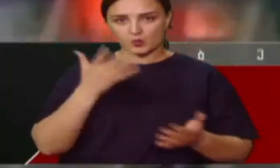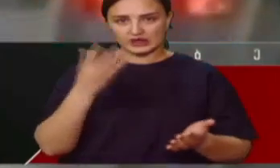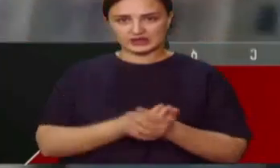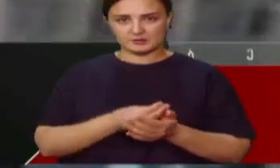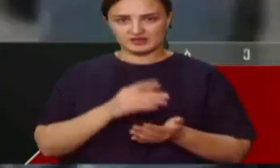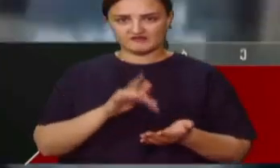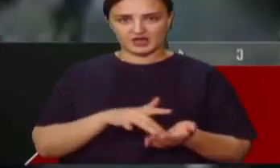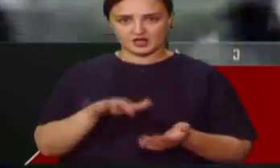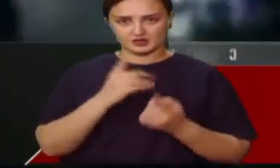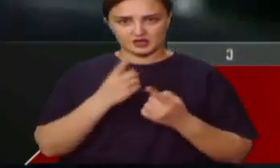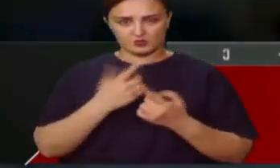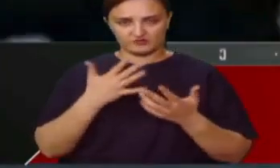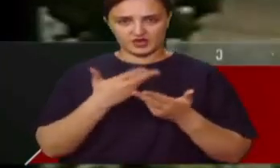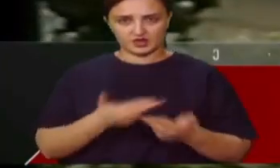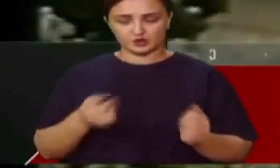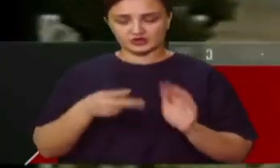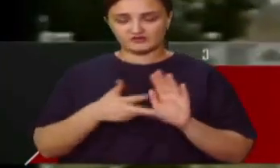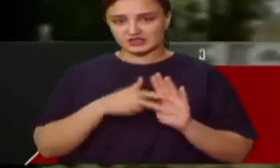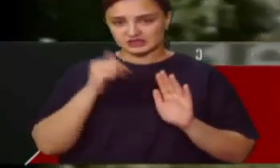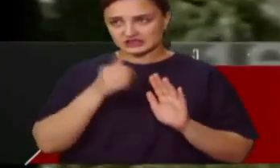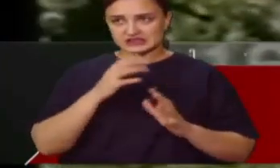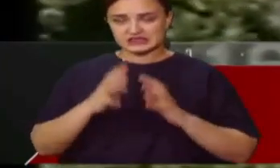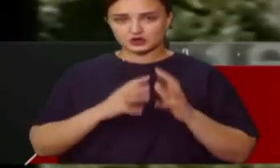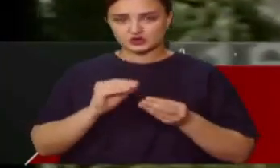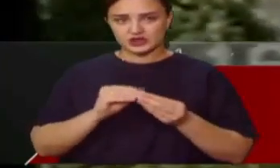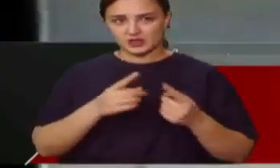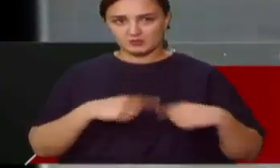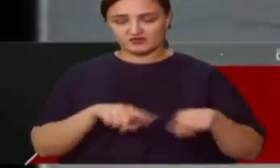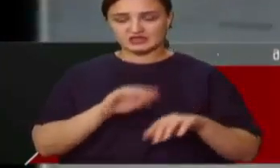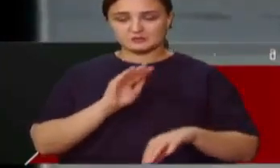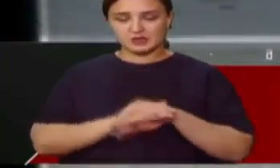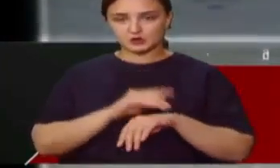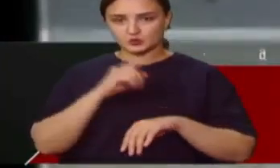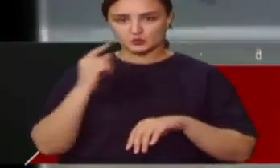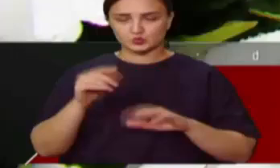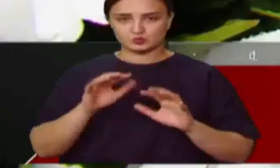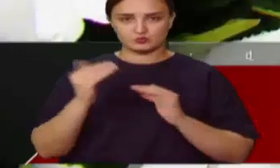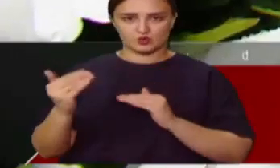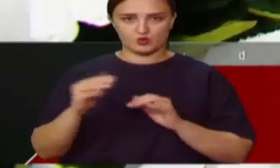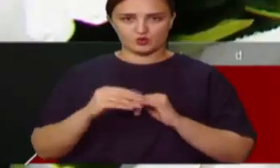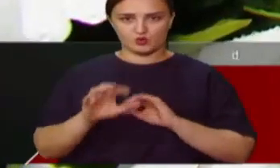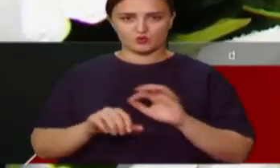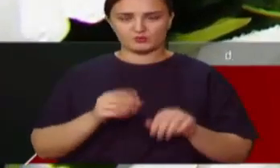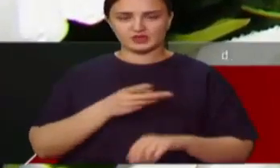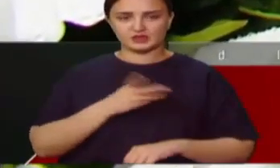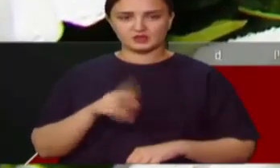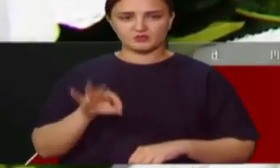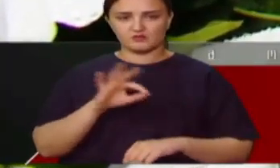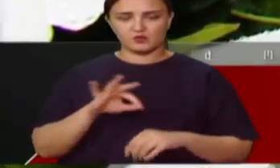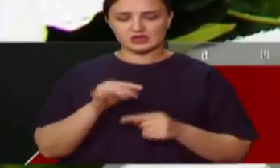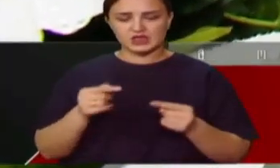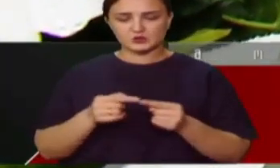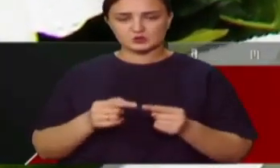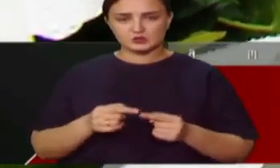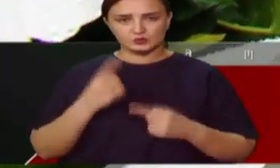ქვეყნად აღიარა. 2008 წლის შემდეგ საერთაშორისო თანამეგობრობამ ეს ფაქტი რუსულ ოკუპაციად შეაფასა. დაღუპულების შესახებ დაზუსტებული